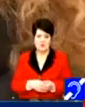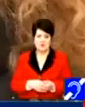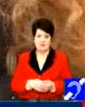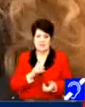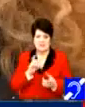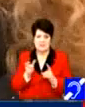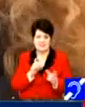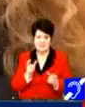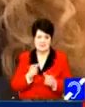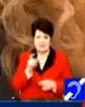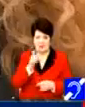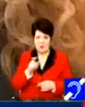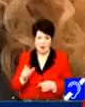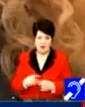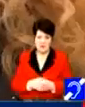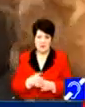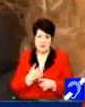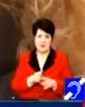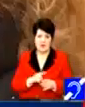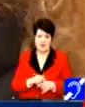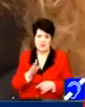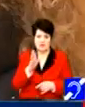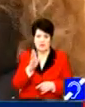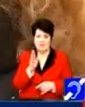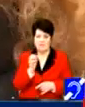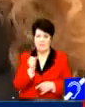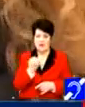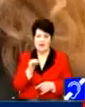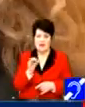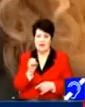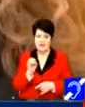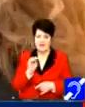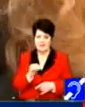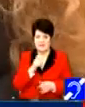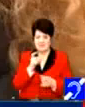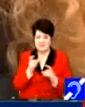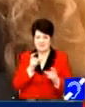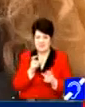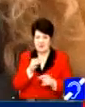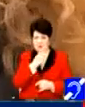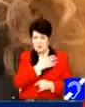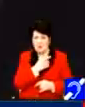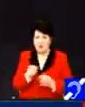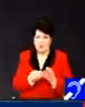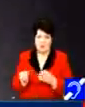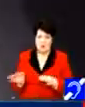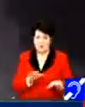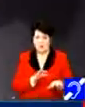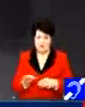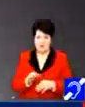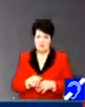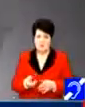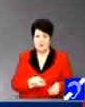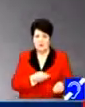țipăt, țipete de oameni care erau ca un vaiet continuu. Asta pe toată durata cu tremurului. Am ieșit din